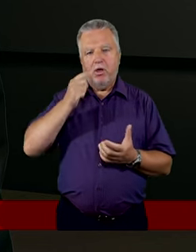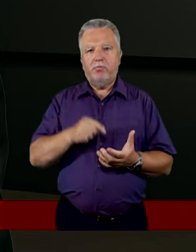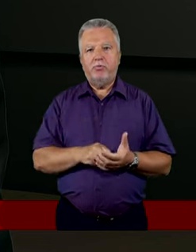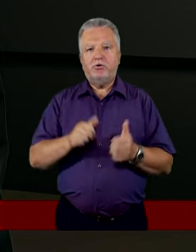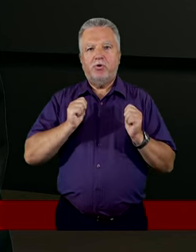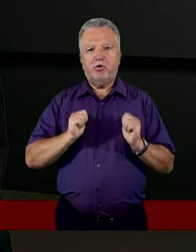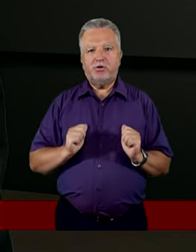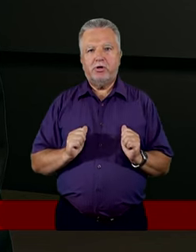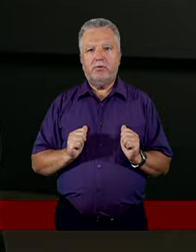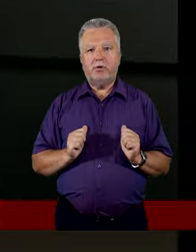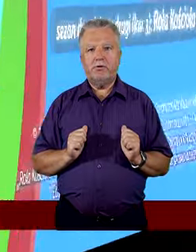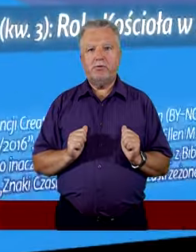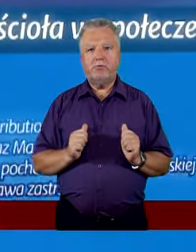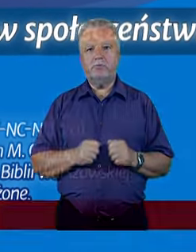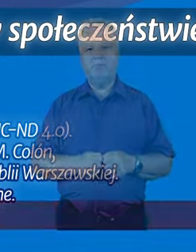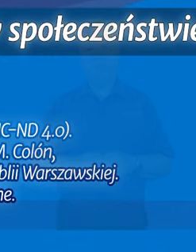powinniśmy oczekiwać?